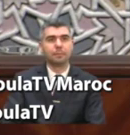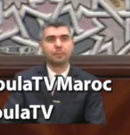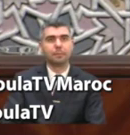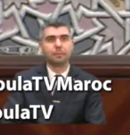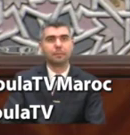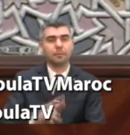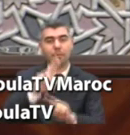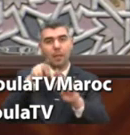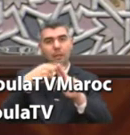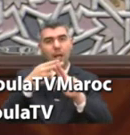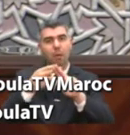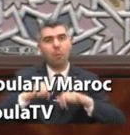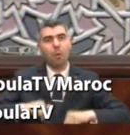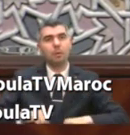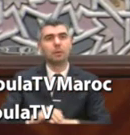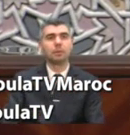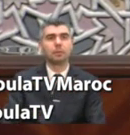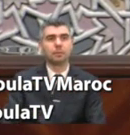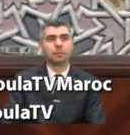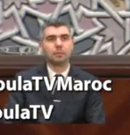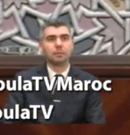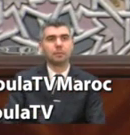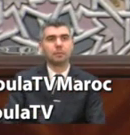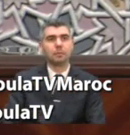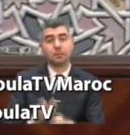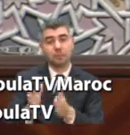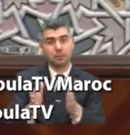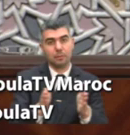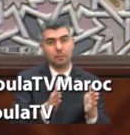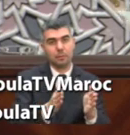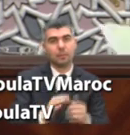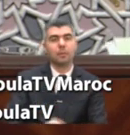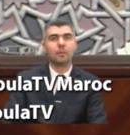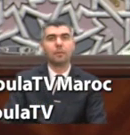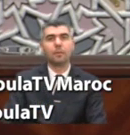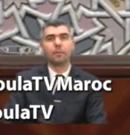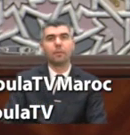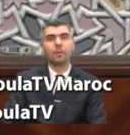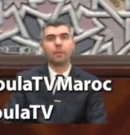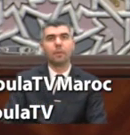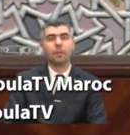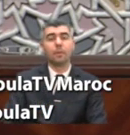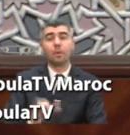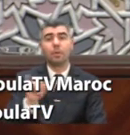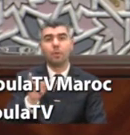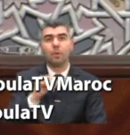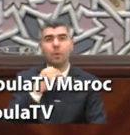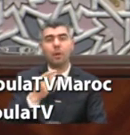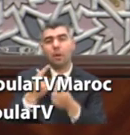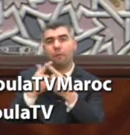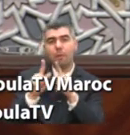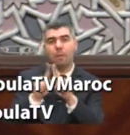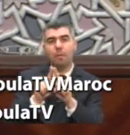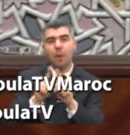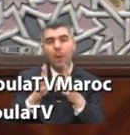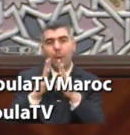الرد السيد الوزير فيما تبقى من الوقت. شكرا. نمر للسؤال الموالي وهو عن الخصاص الحاصل في الأطر الطبية